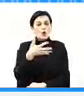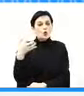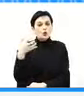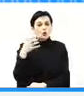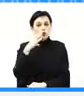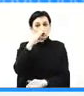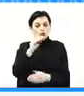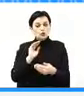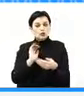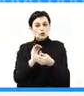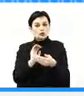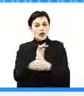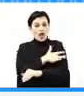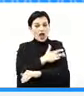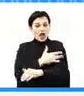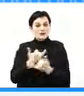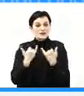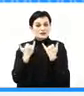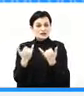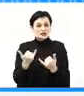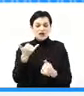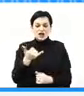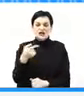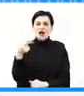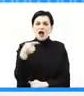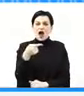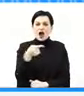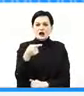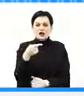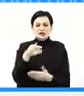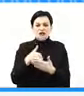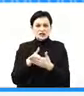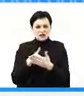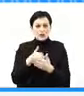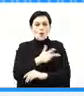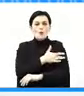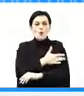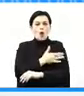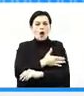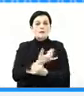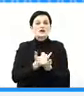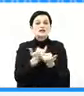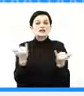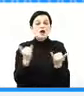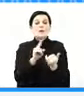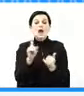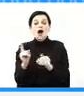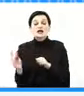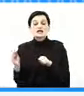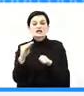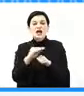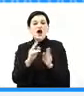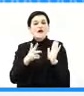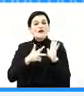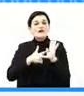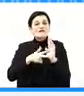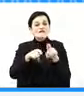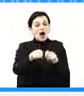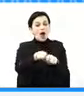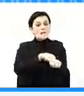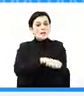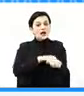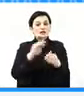მიკროავტობუსი ემსახურებოდა, დაახლოებით 1000-მდე მიკროავტობუსი მოემსახურება, მაგრამ დაემატება 8 მეტრიანი